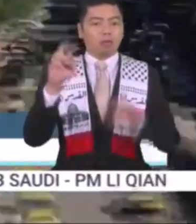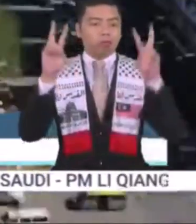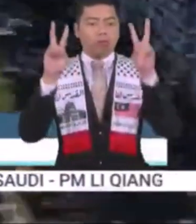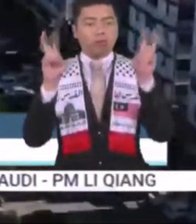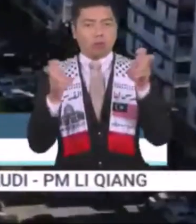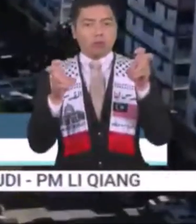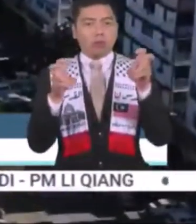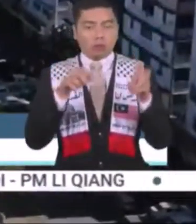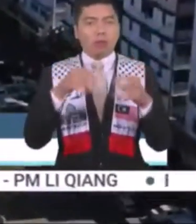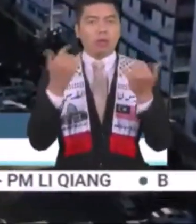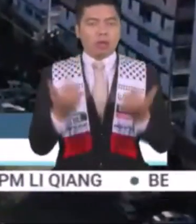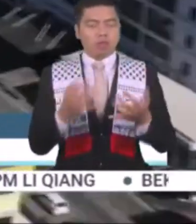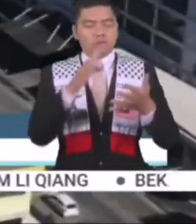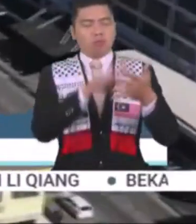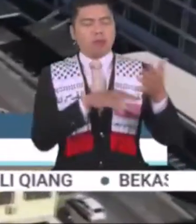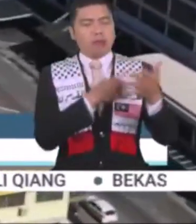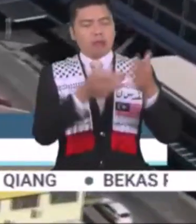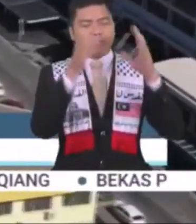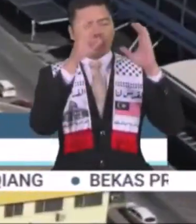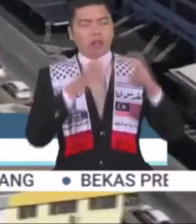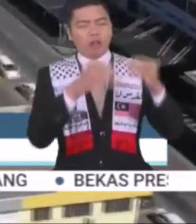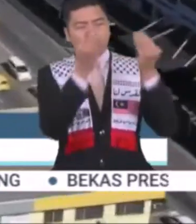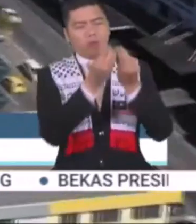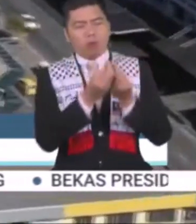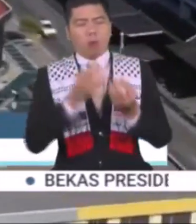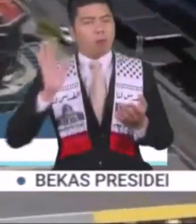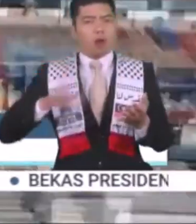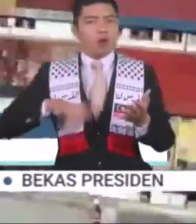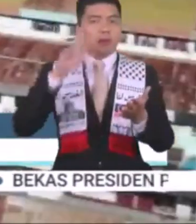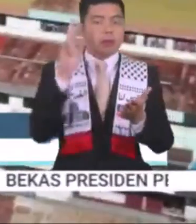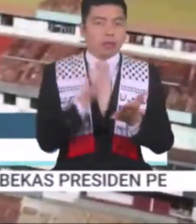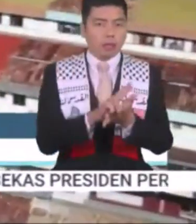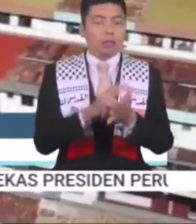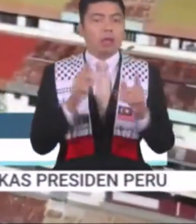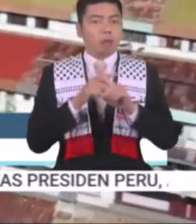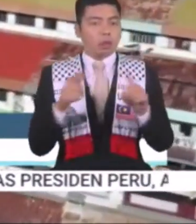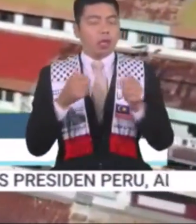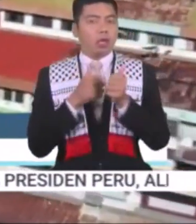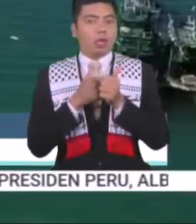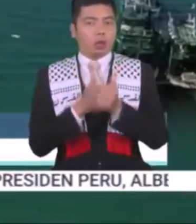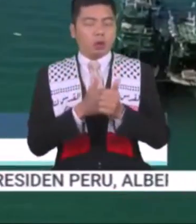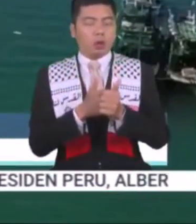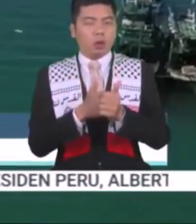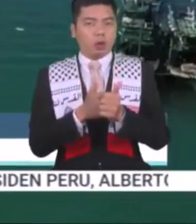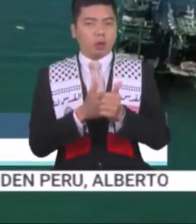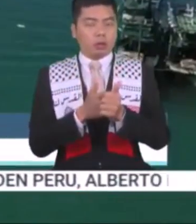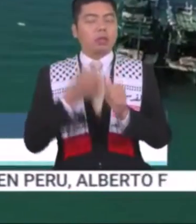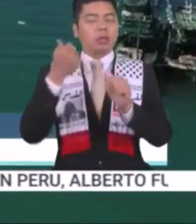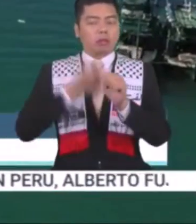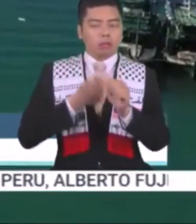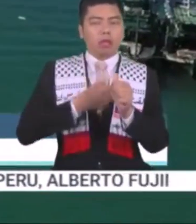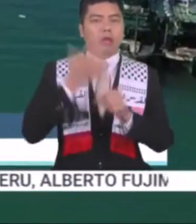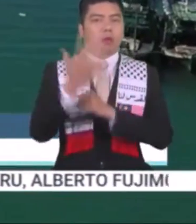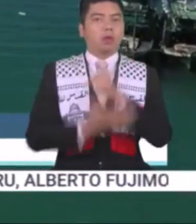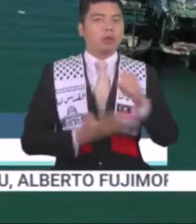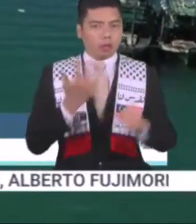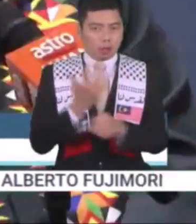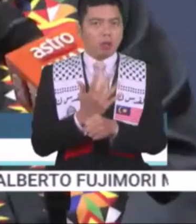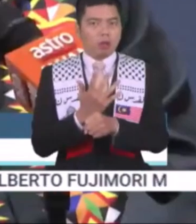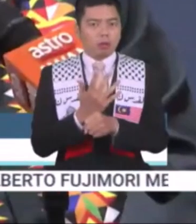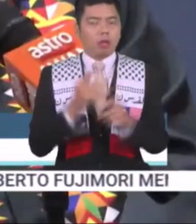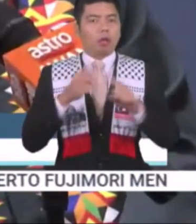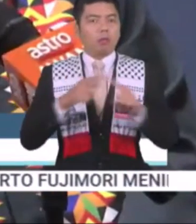ni dari segi formula itu belum dapat dimuktamadkan. Dan kalau ikut interim ni review dia every 5 years. Tapi